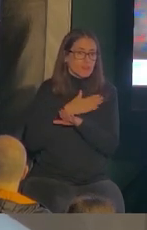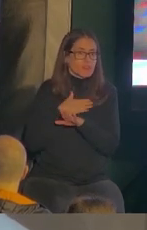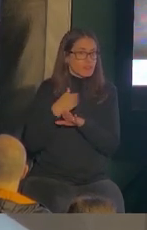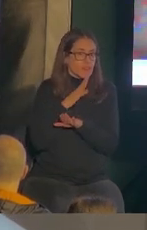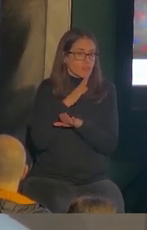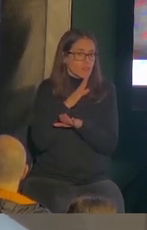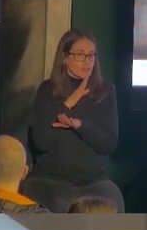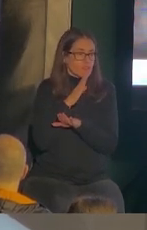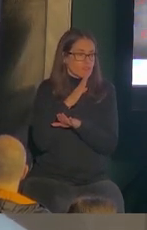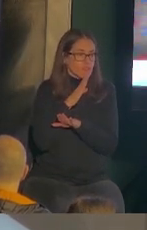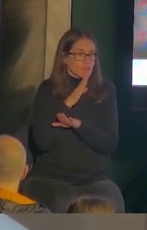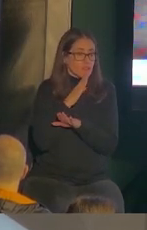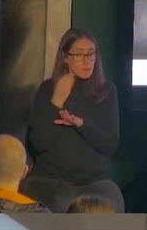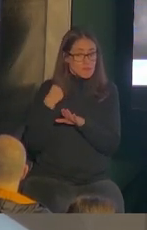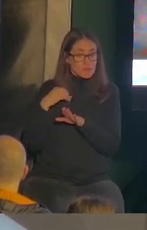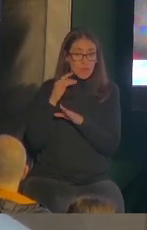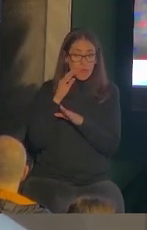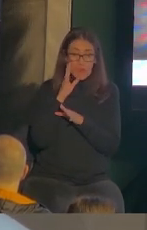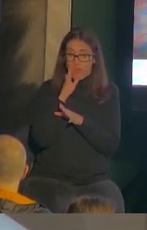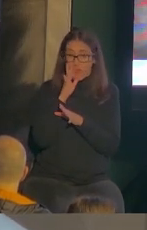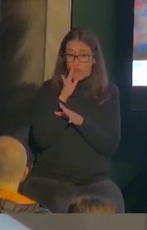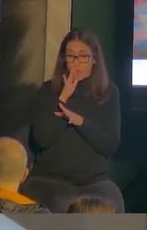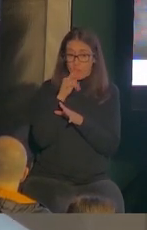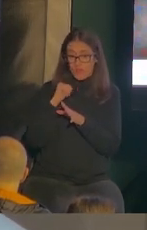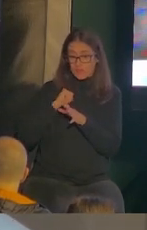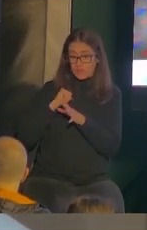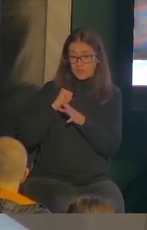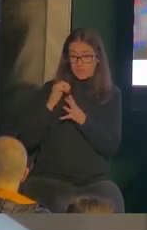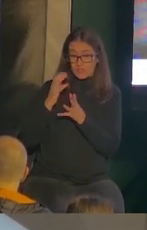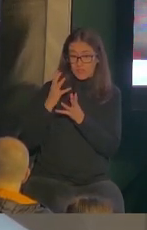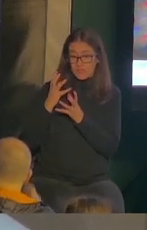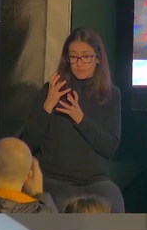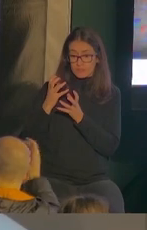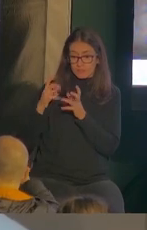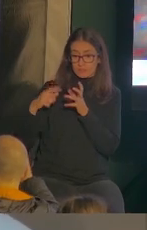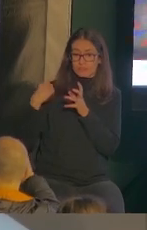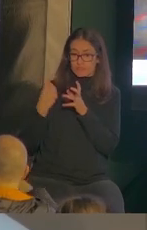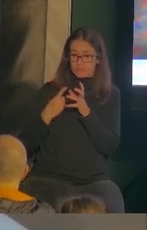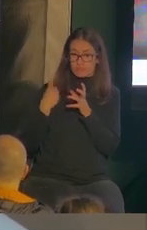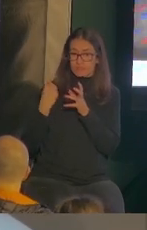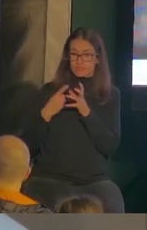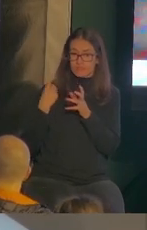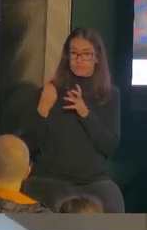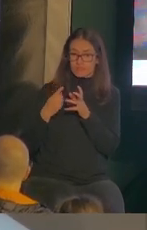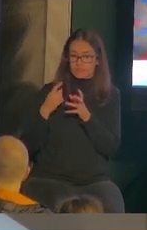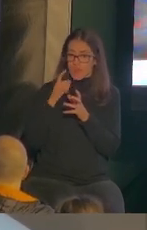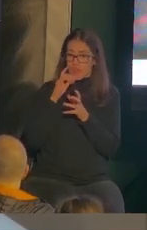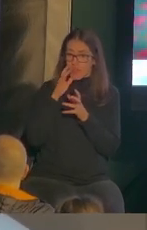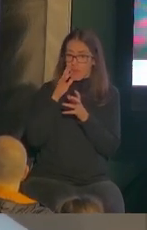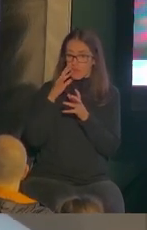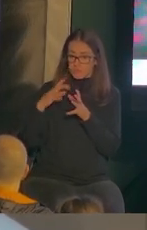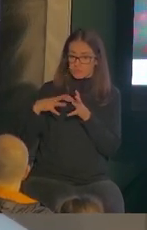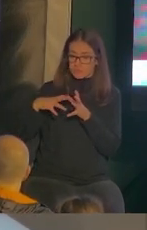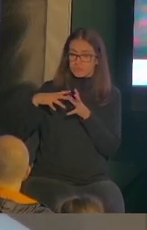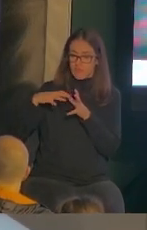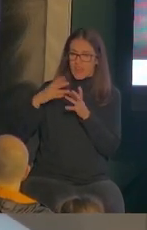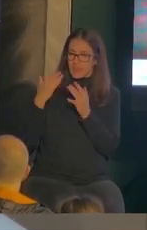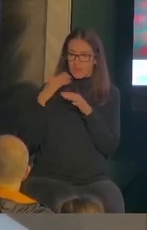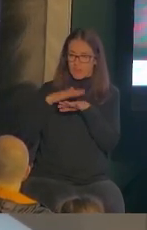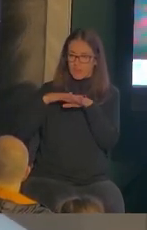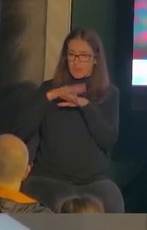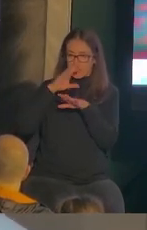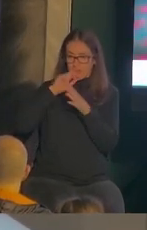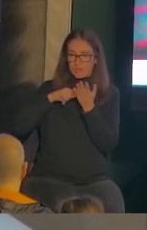tota l'aigua, en realitat, que hem agafat durant el procés de muntar de les clares, el que fa és una